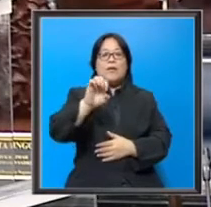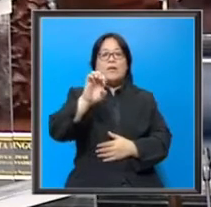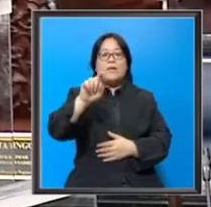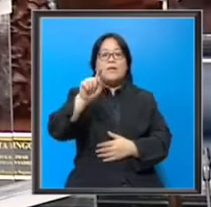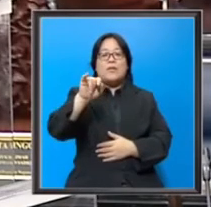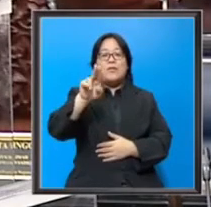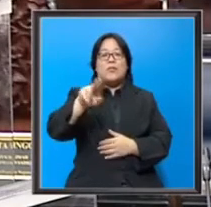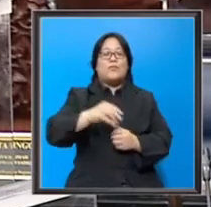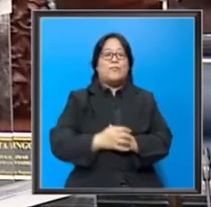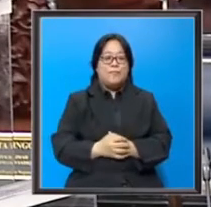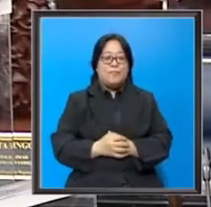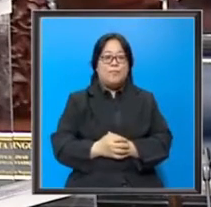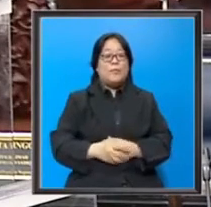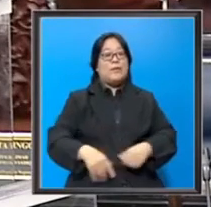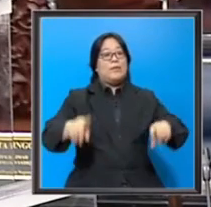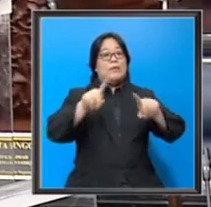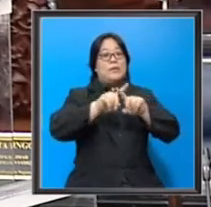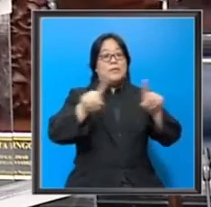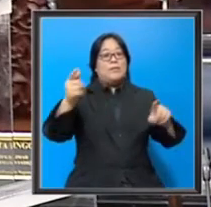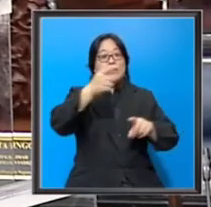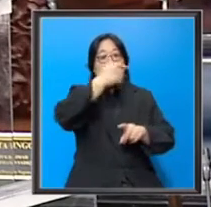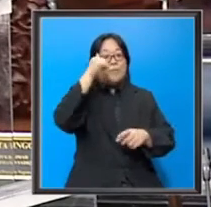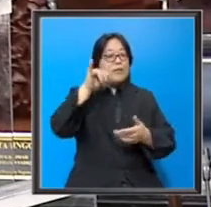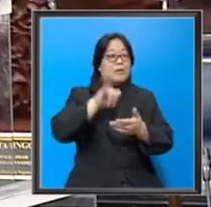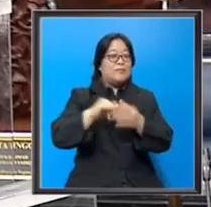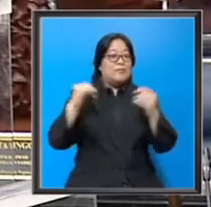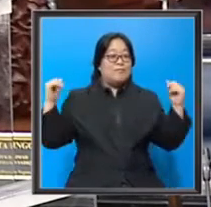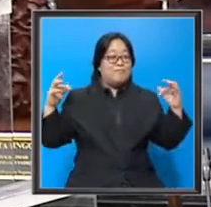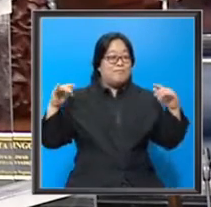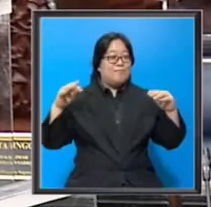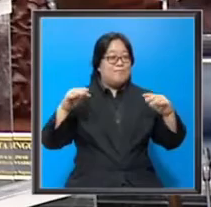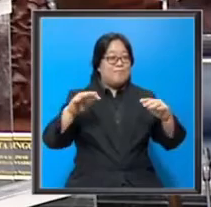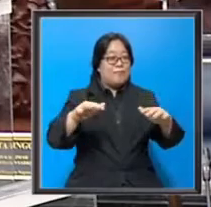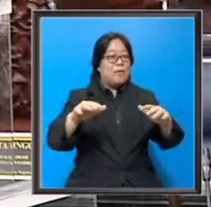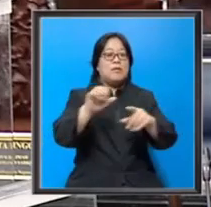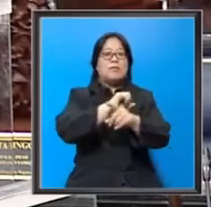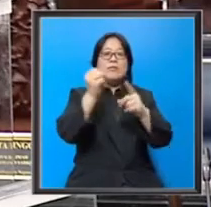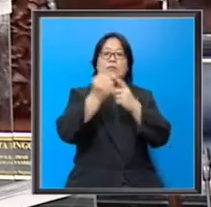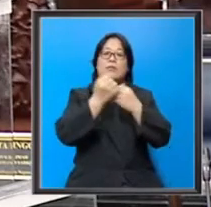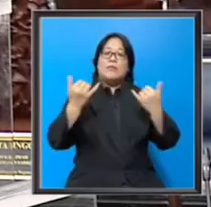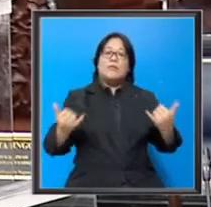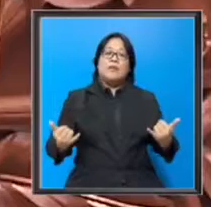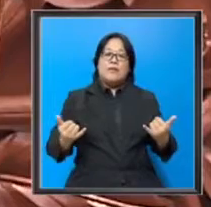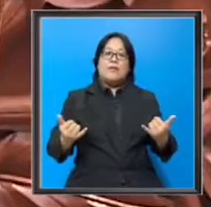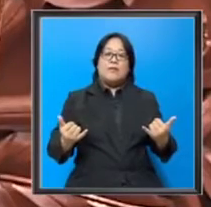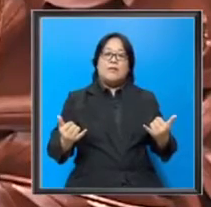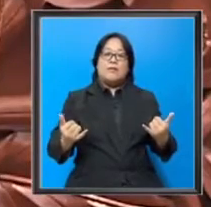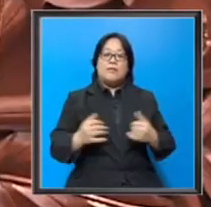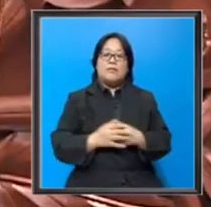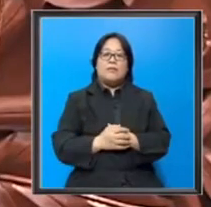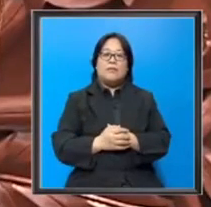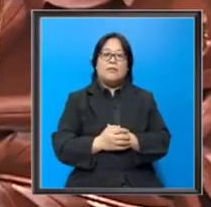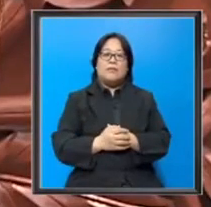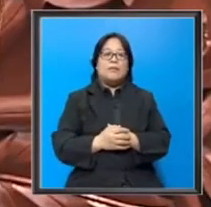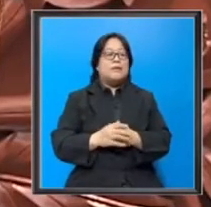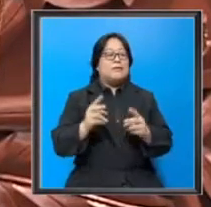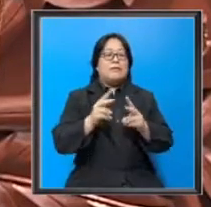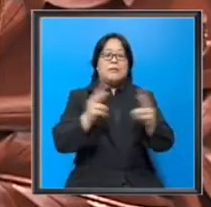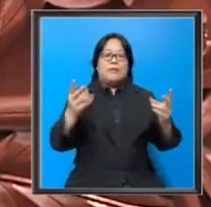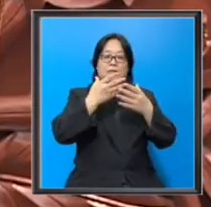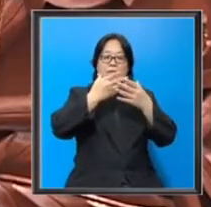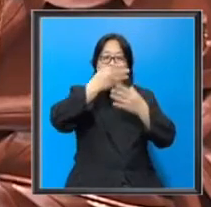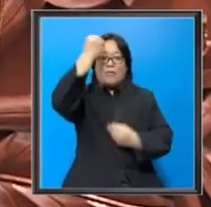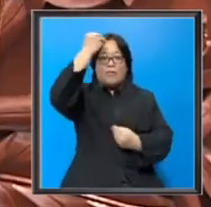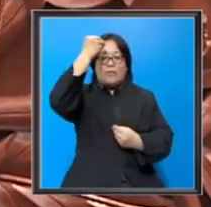tetapi Olive tapi disebabkan ia menjadi tumpuan keadaan sekarang sudah sampah ke peringkat teramat kau